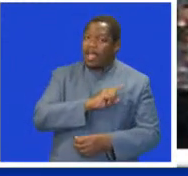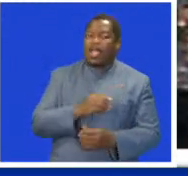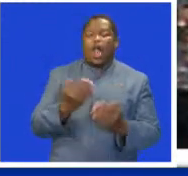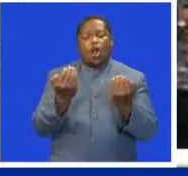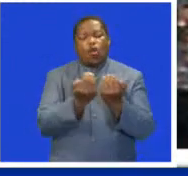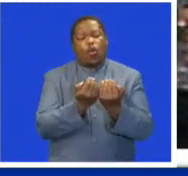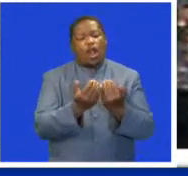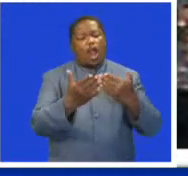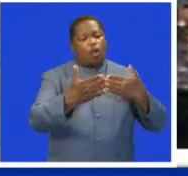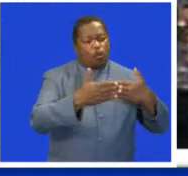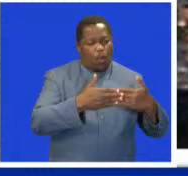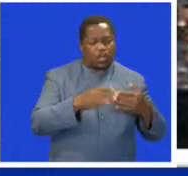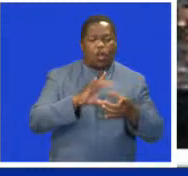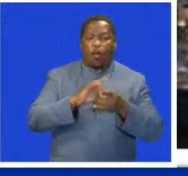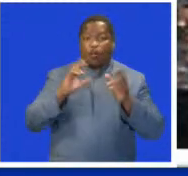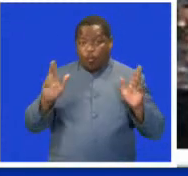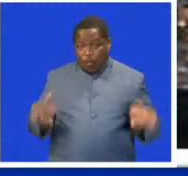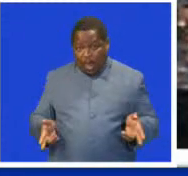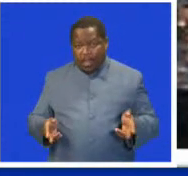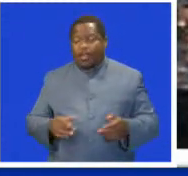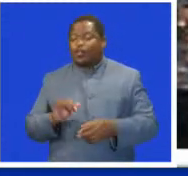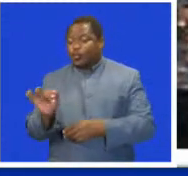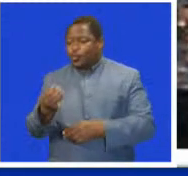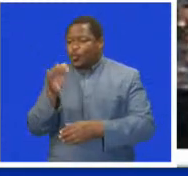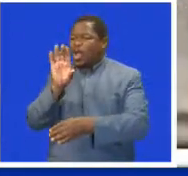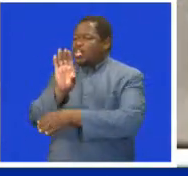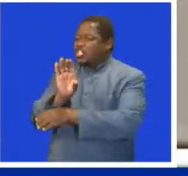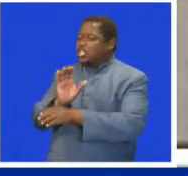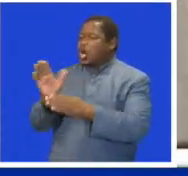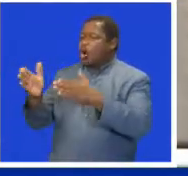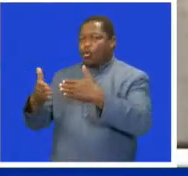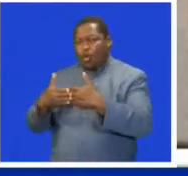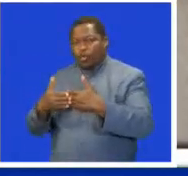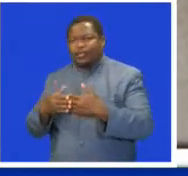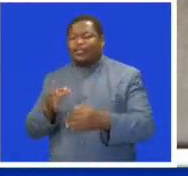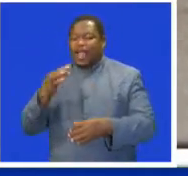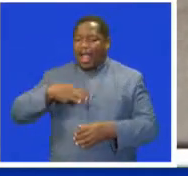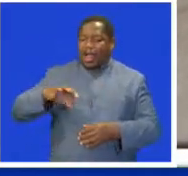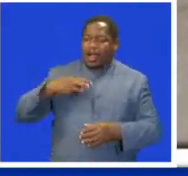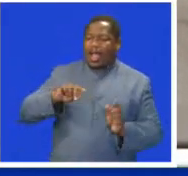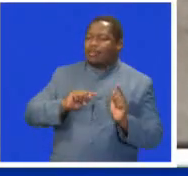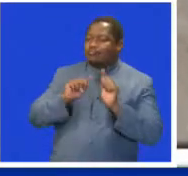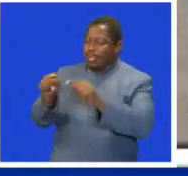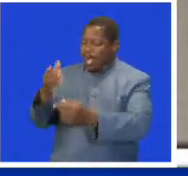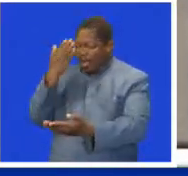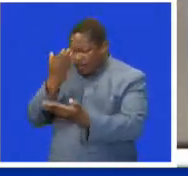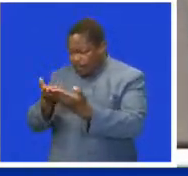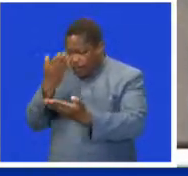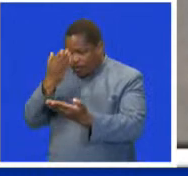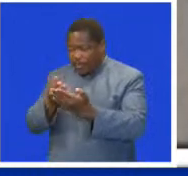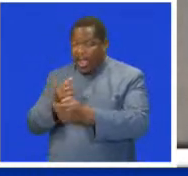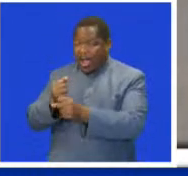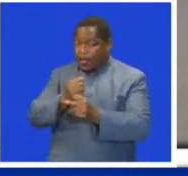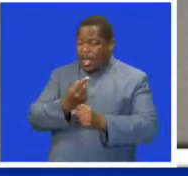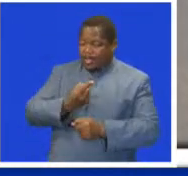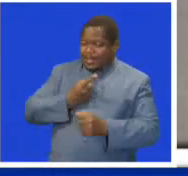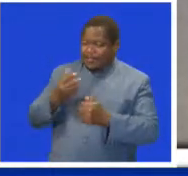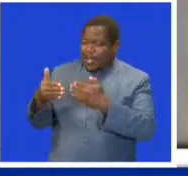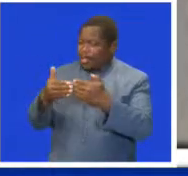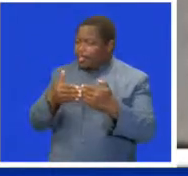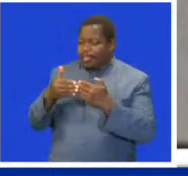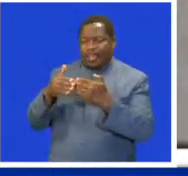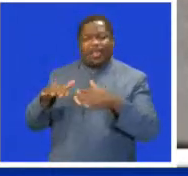letibafundisa ngekutiphatha lokubhekekile Kwanza kwemibiko yekukhulelwa kwemamfombatana lasafunda